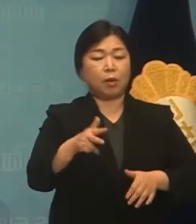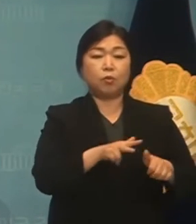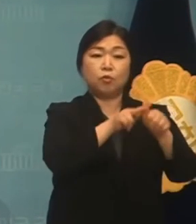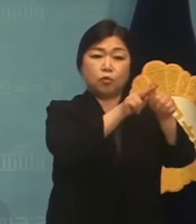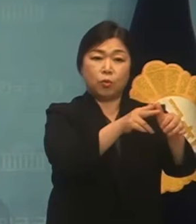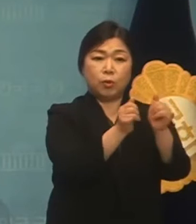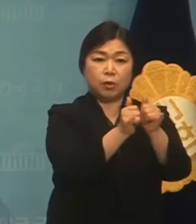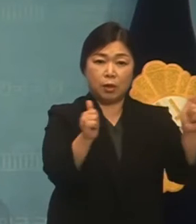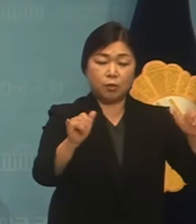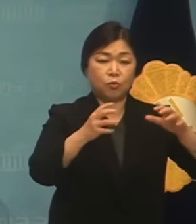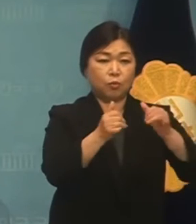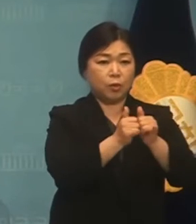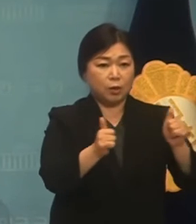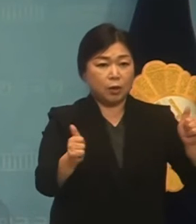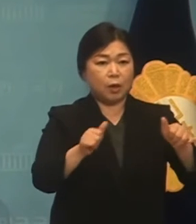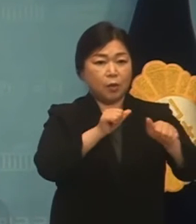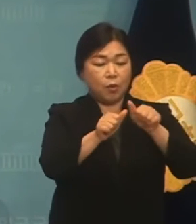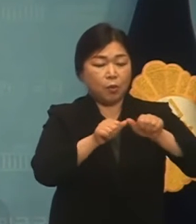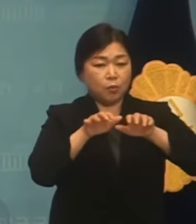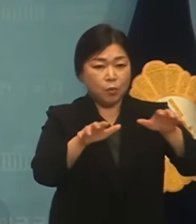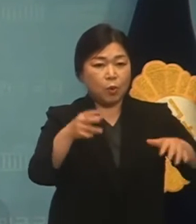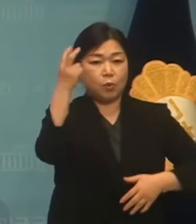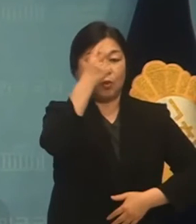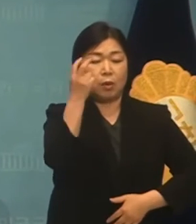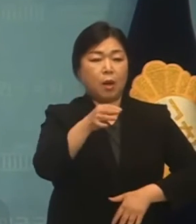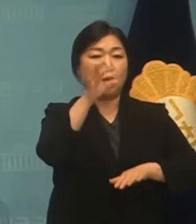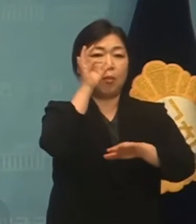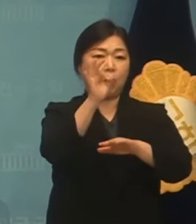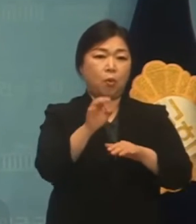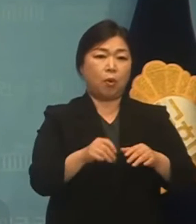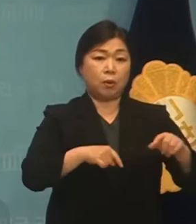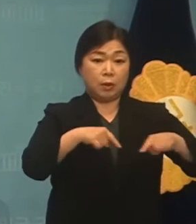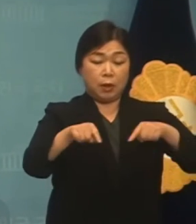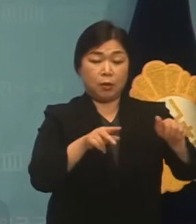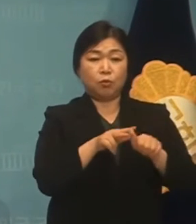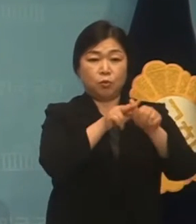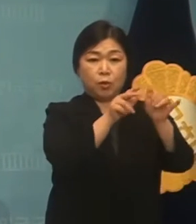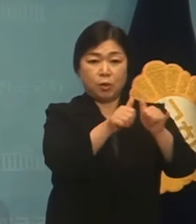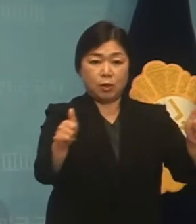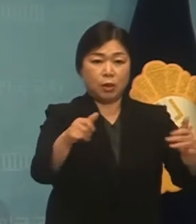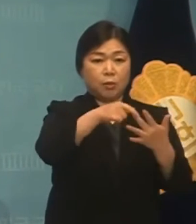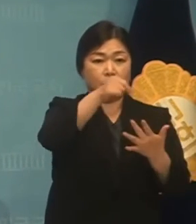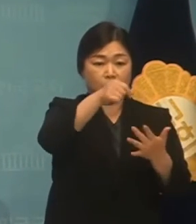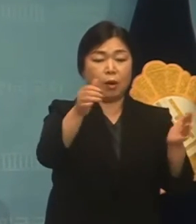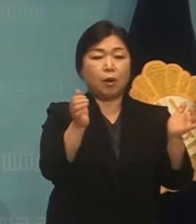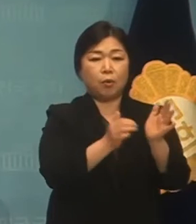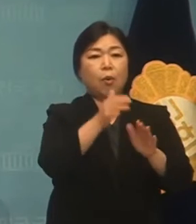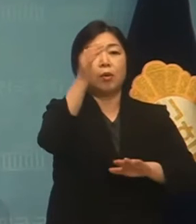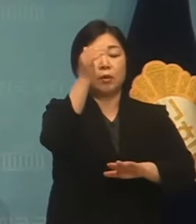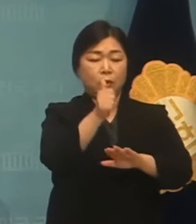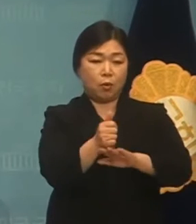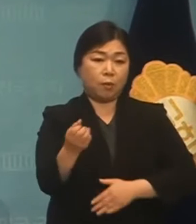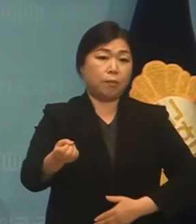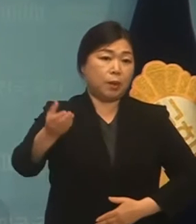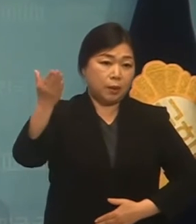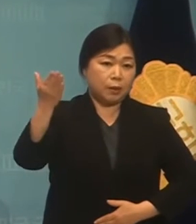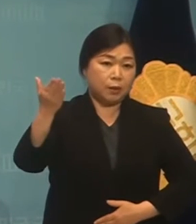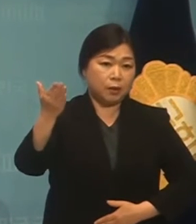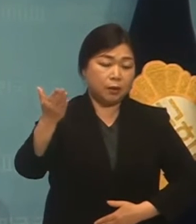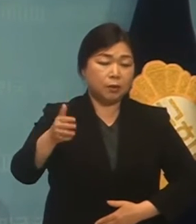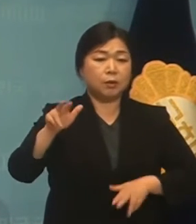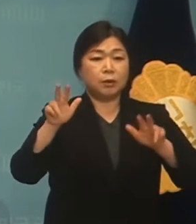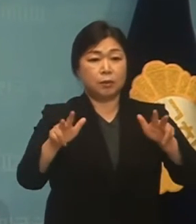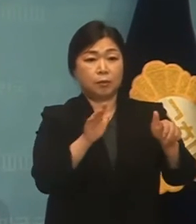후보들이 국민 여론조사에 의해서 당의 후보로 선택되었고 결국 승리했습니다. 그동안